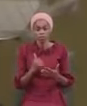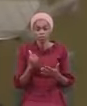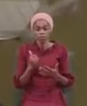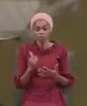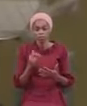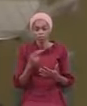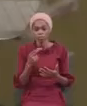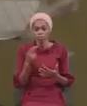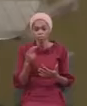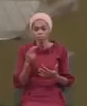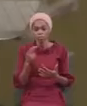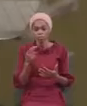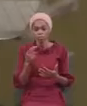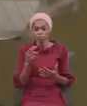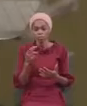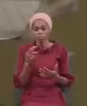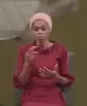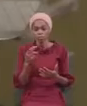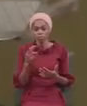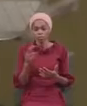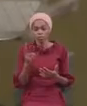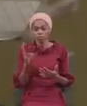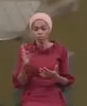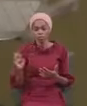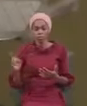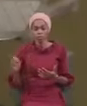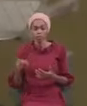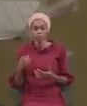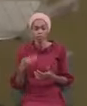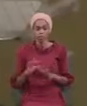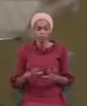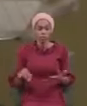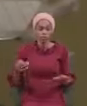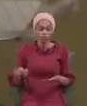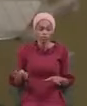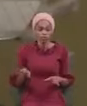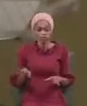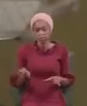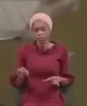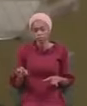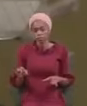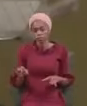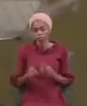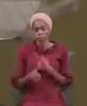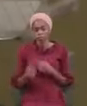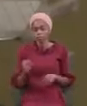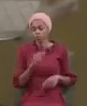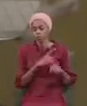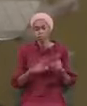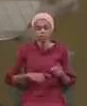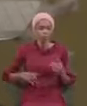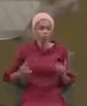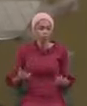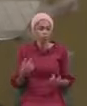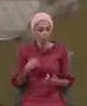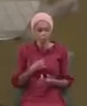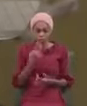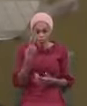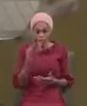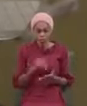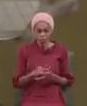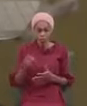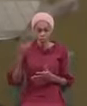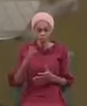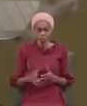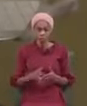le Seigneur a exigé demandant aux enfants d'Israël de prélever de l'honorer avec leur offrande